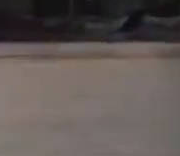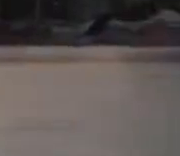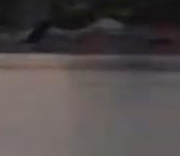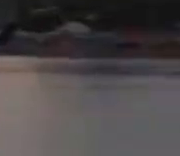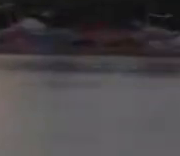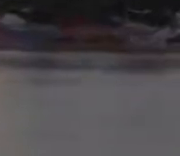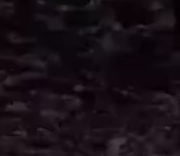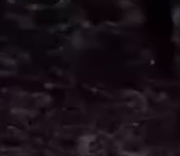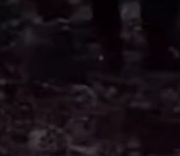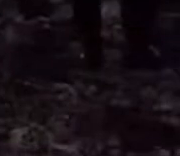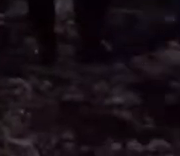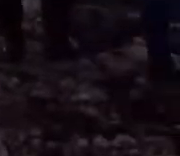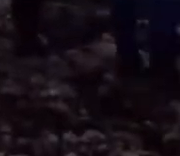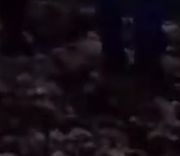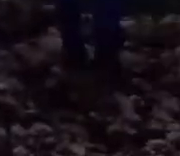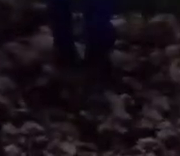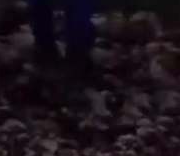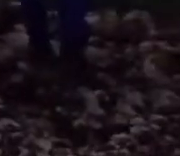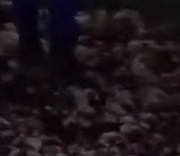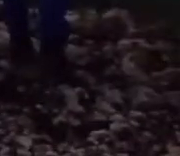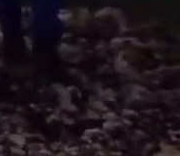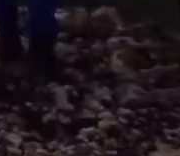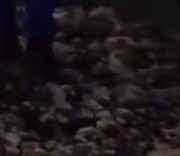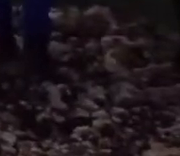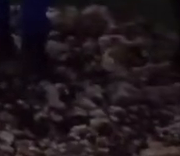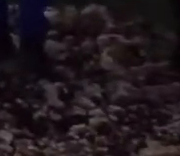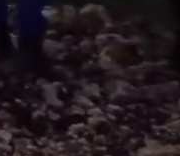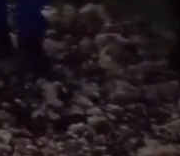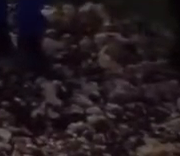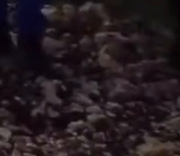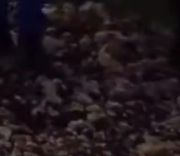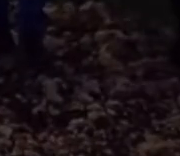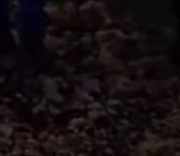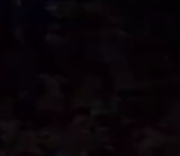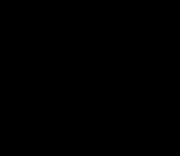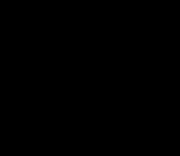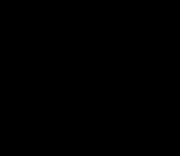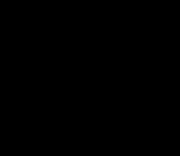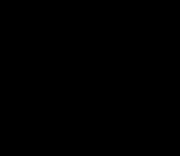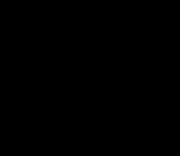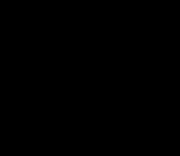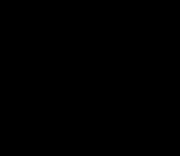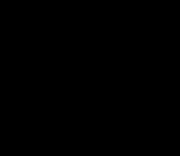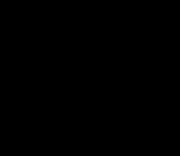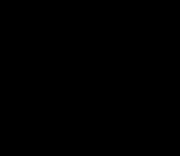kegiatan-kegiatan Tagana yang dilakukan secara swadaya dan mandiri.